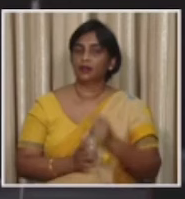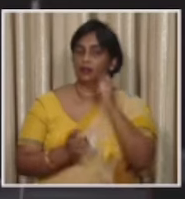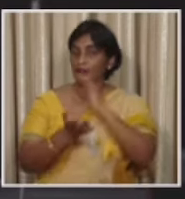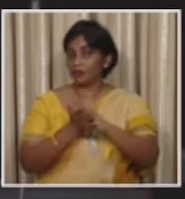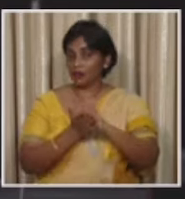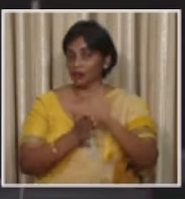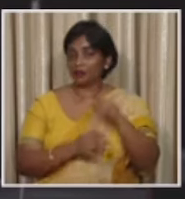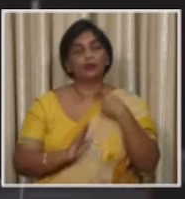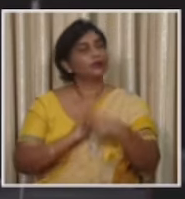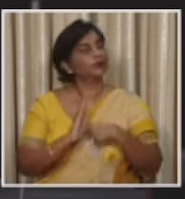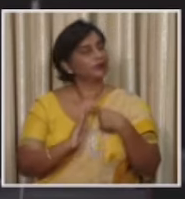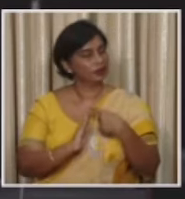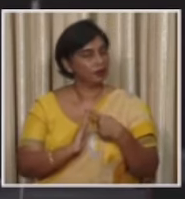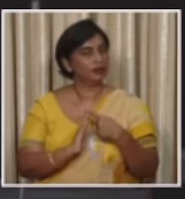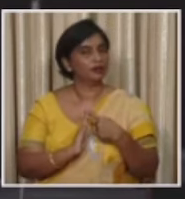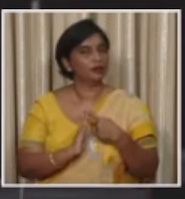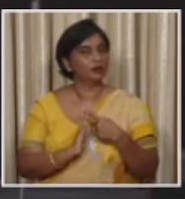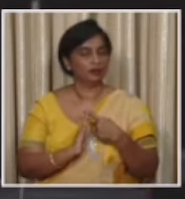අස්වසුම කියන්නේ මේ රටේ